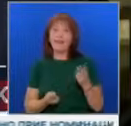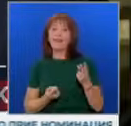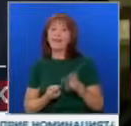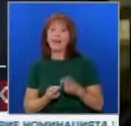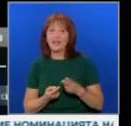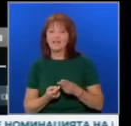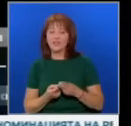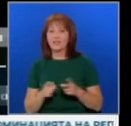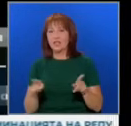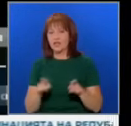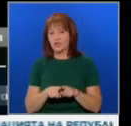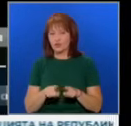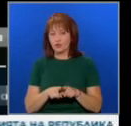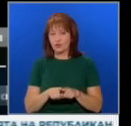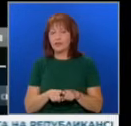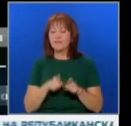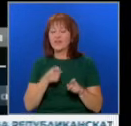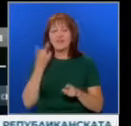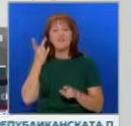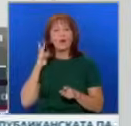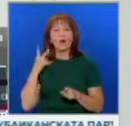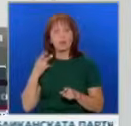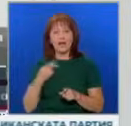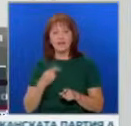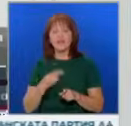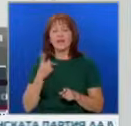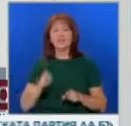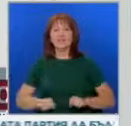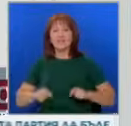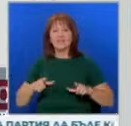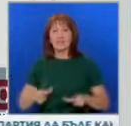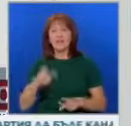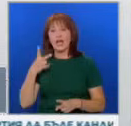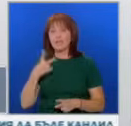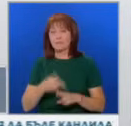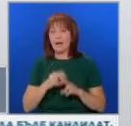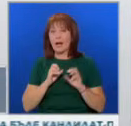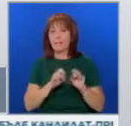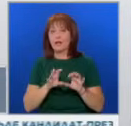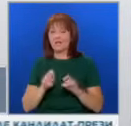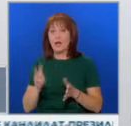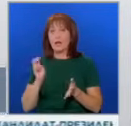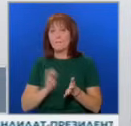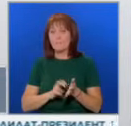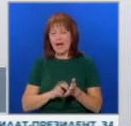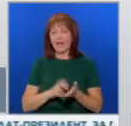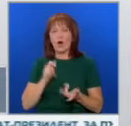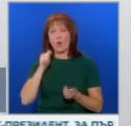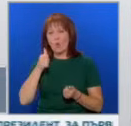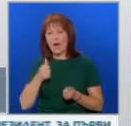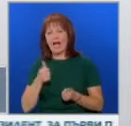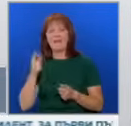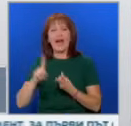Телевизиите също бяха засегнати. Sky News в Великобритания и ABC в Австралия спряха излъчване. Банки в Кения и в Украина